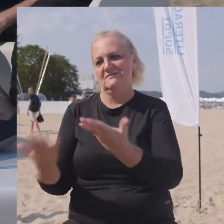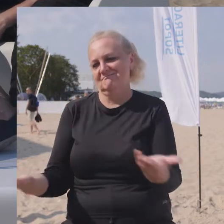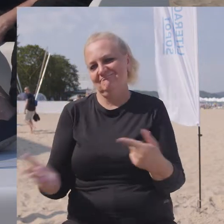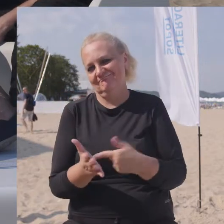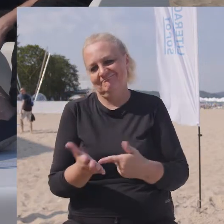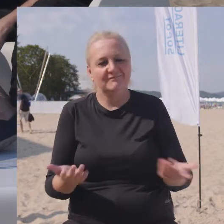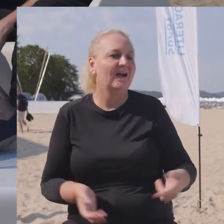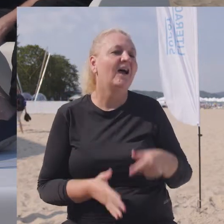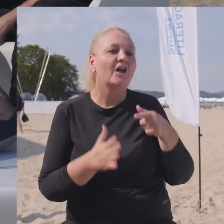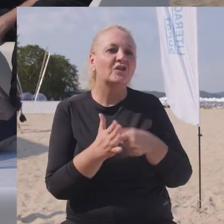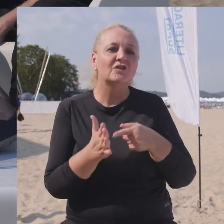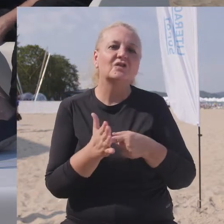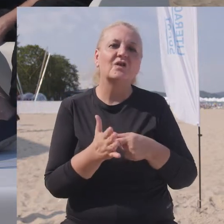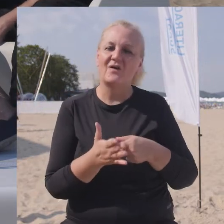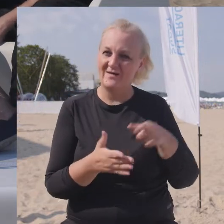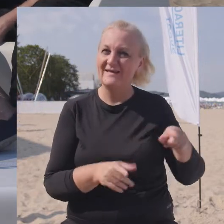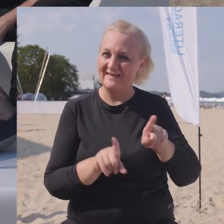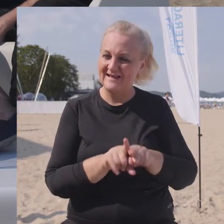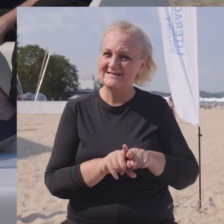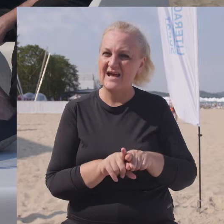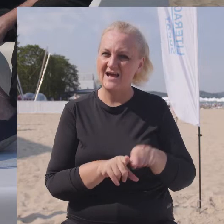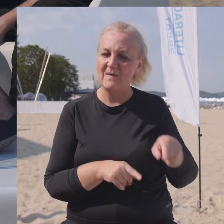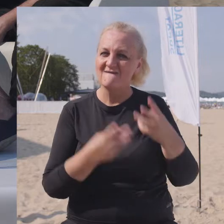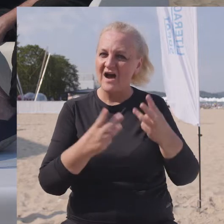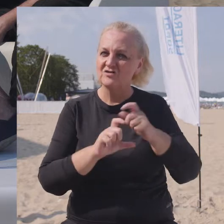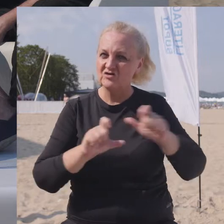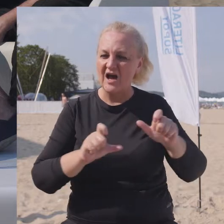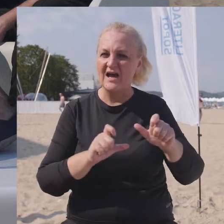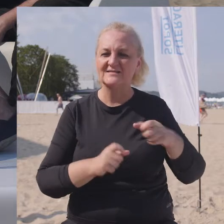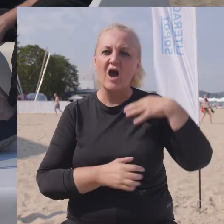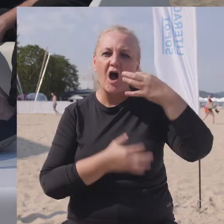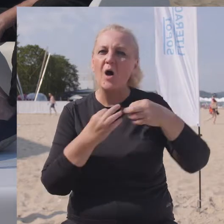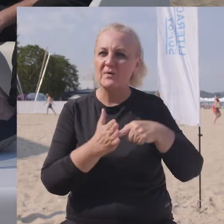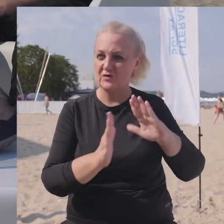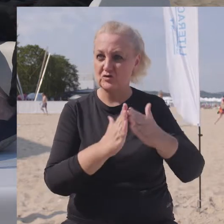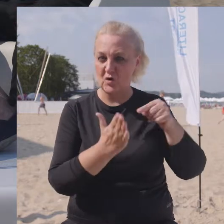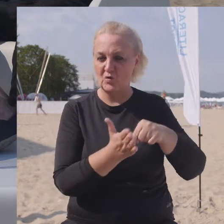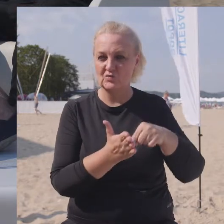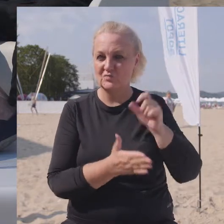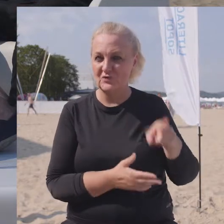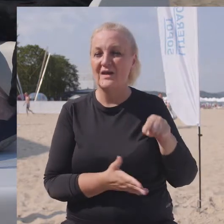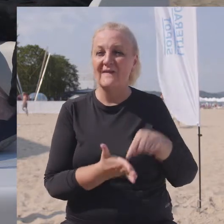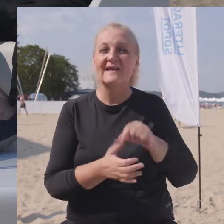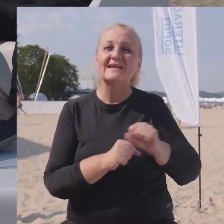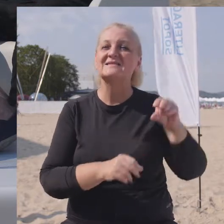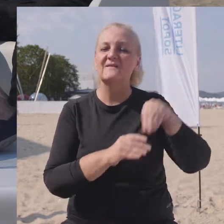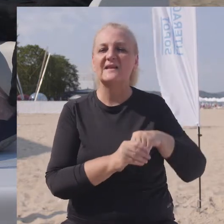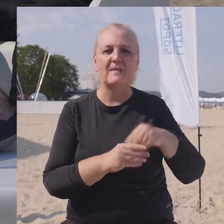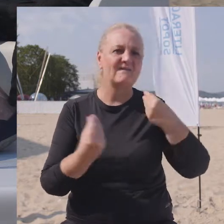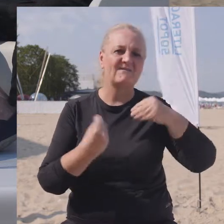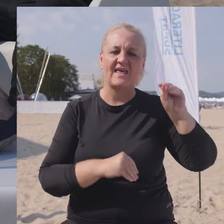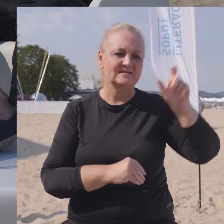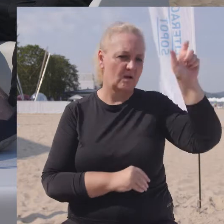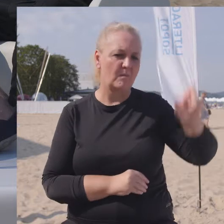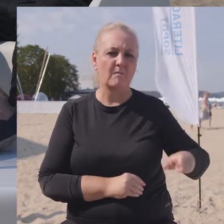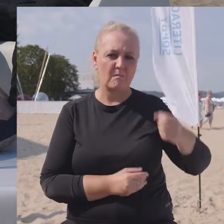I też jest taki bardzo poruszający moment w wypowiedzi, bo ta książka w dużej mierze składa się z monologów. Twoje